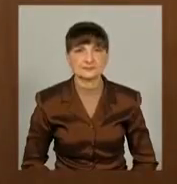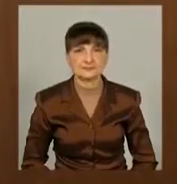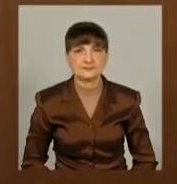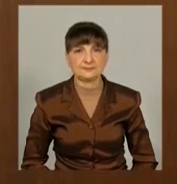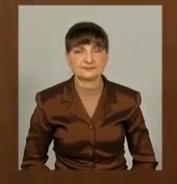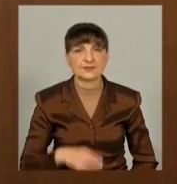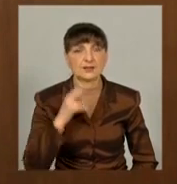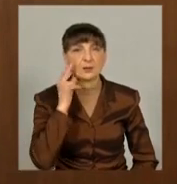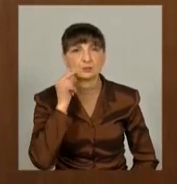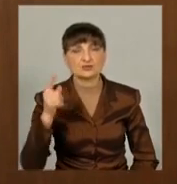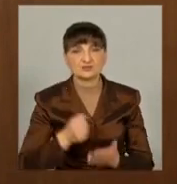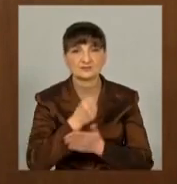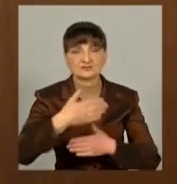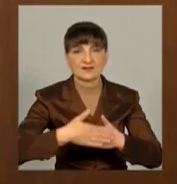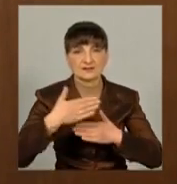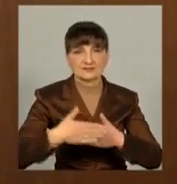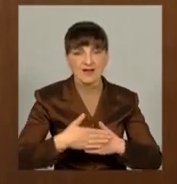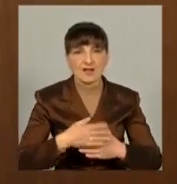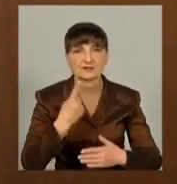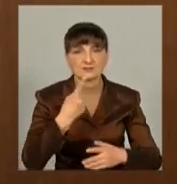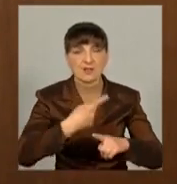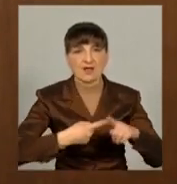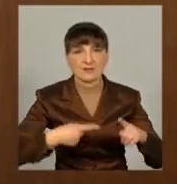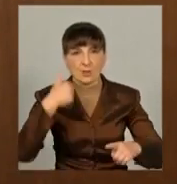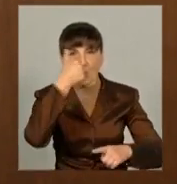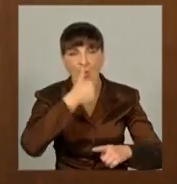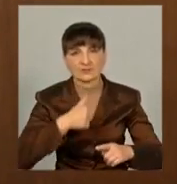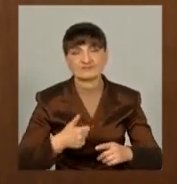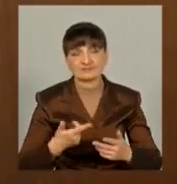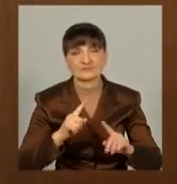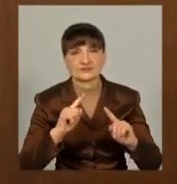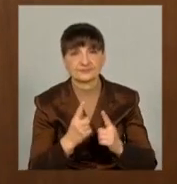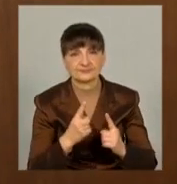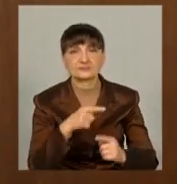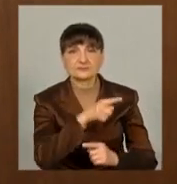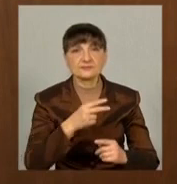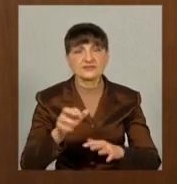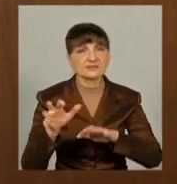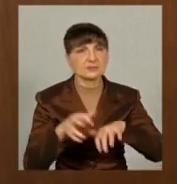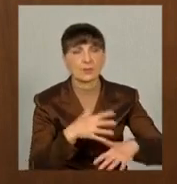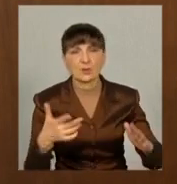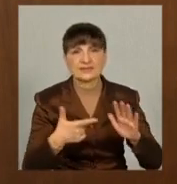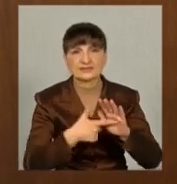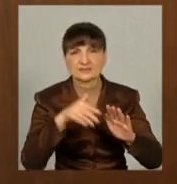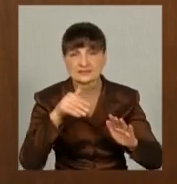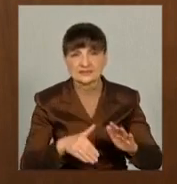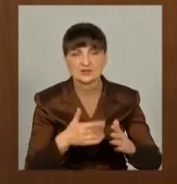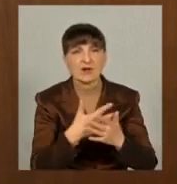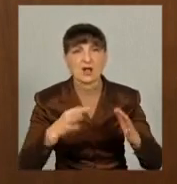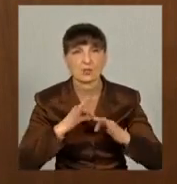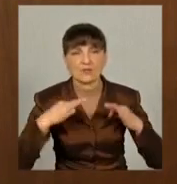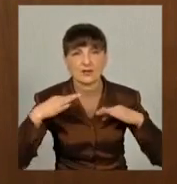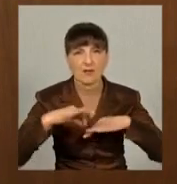Нуржану Сурапову назначено наказание в виде 1,5 лет ограничения свободы условно с конфискацией более 7 тысяч единиц